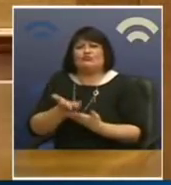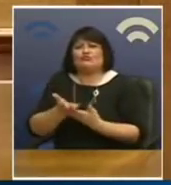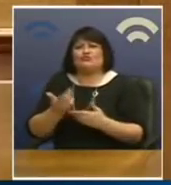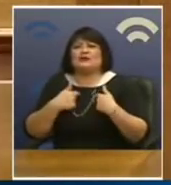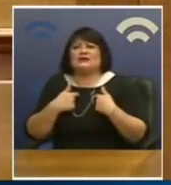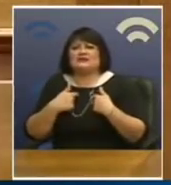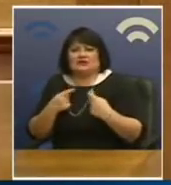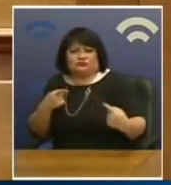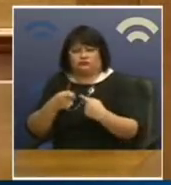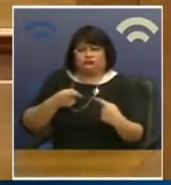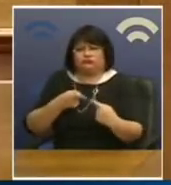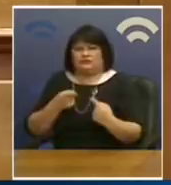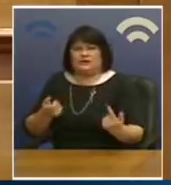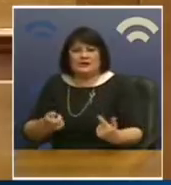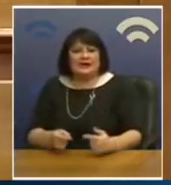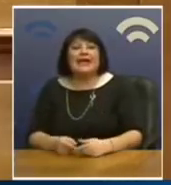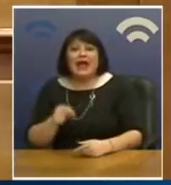σήμερα. Και αυτό